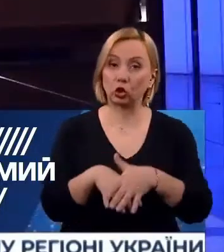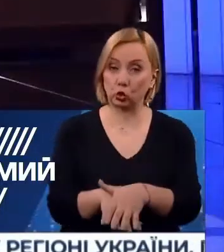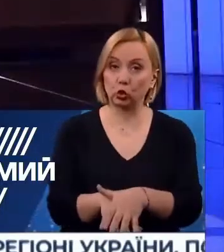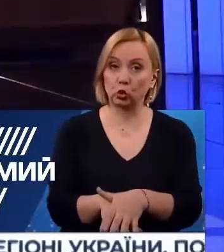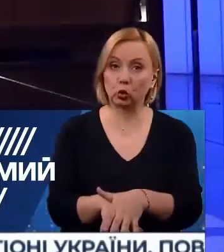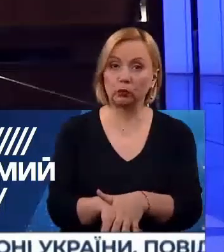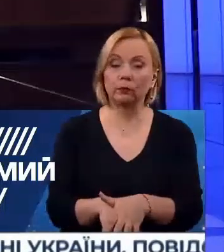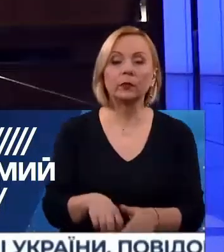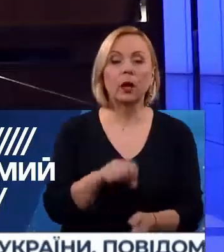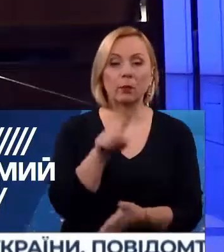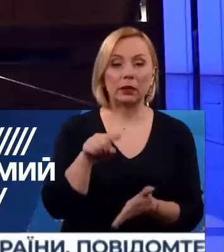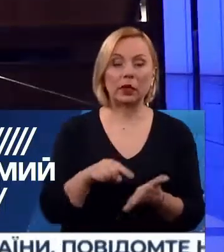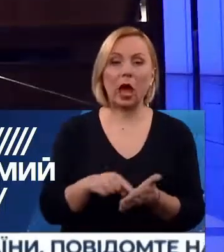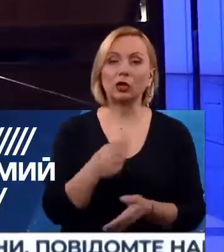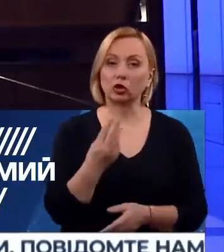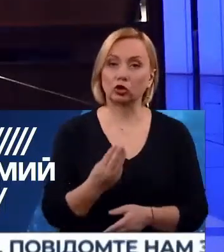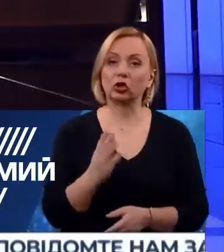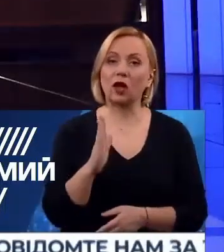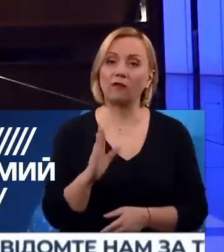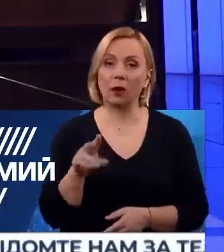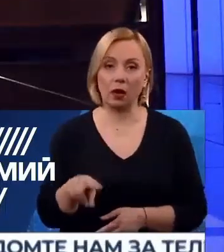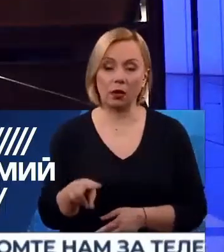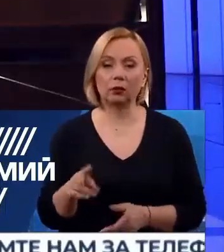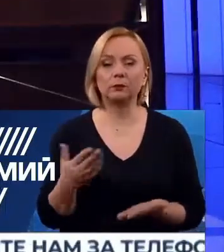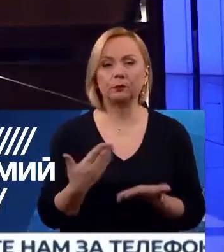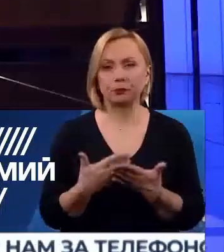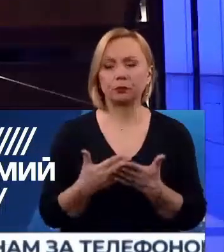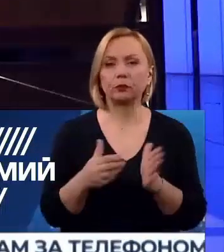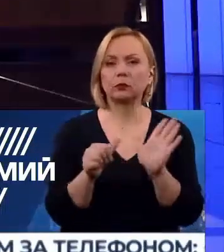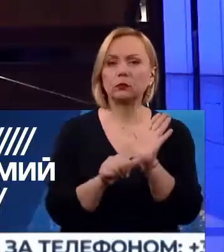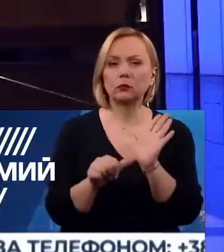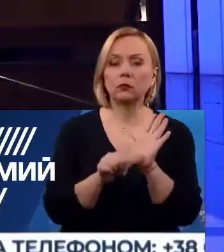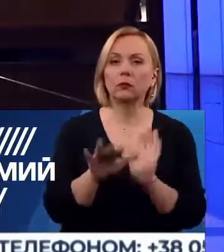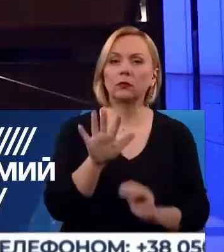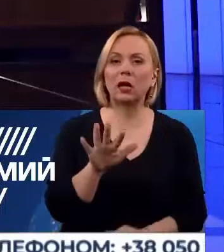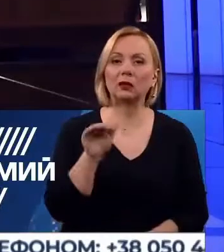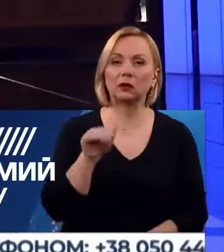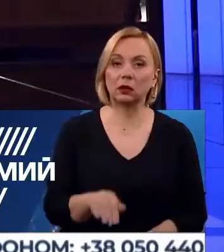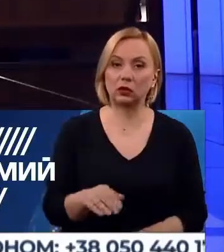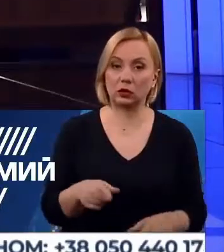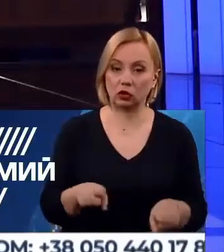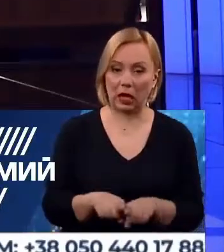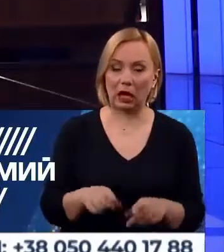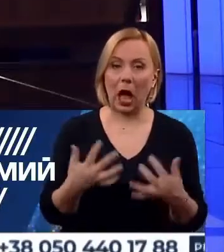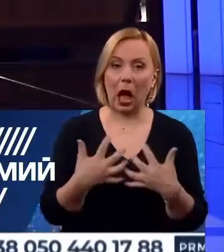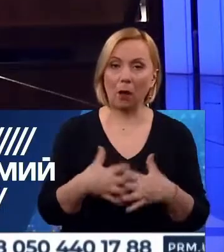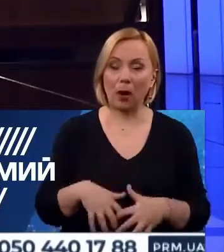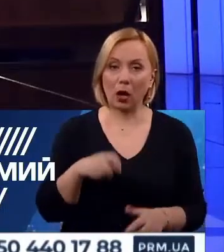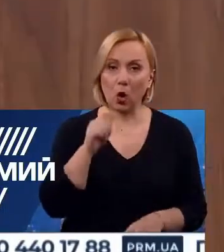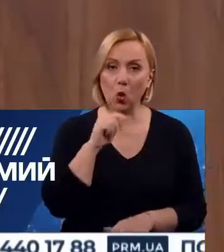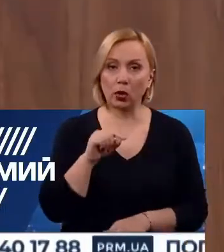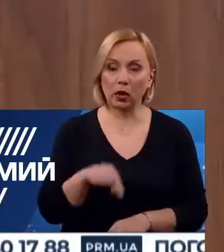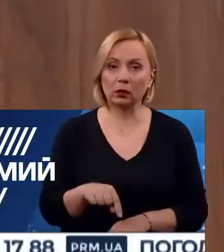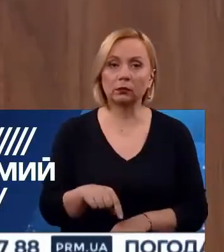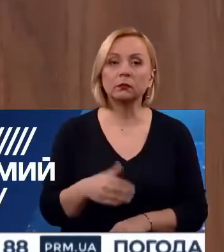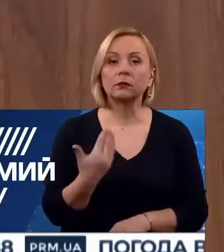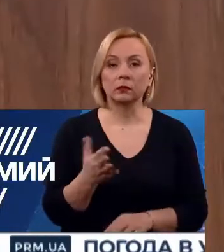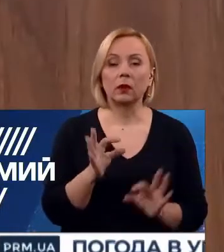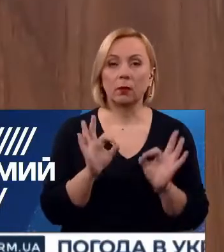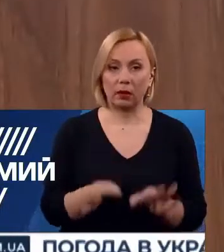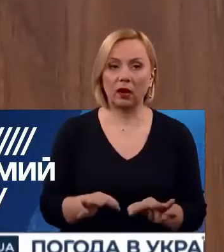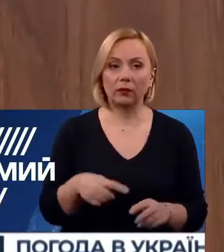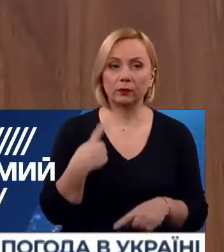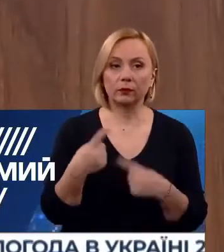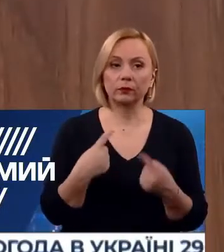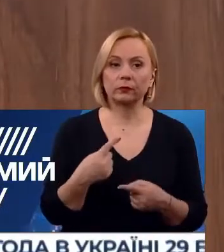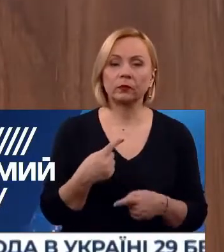про ШВЛ. За нашими розрахунками, потрібно близько 65 тисяч таких апаратів в Україні. Тобто, ви праві, що мова йшла